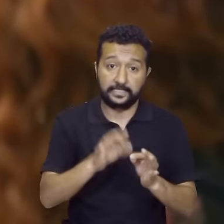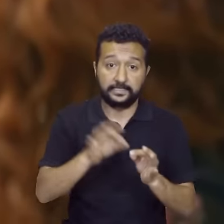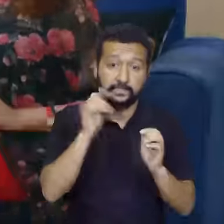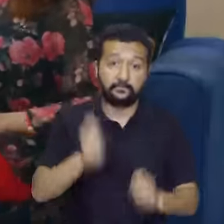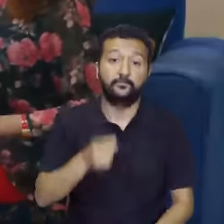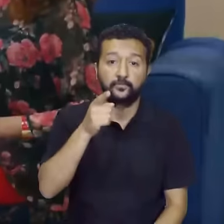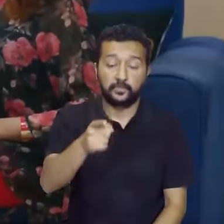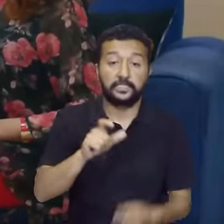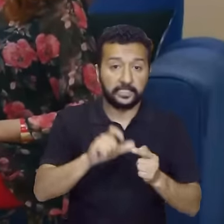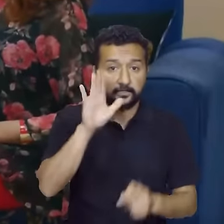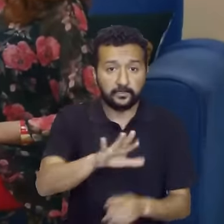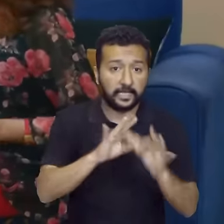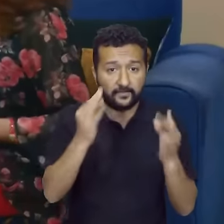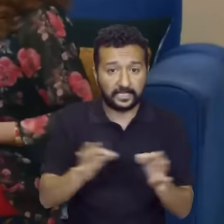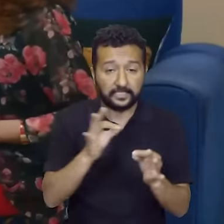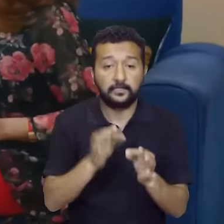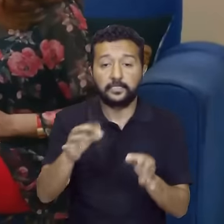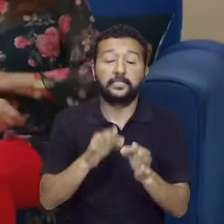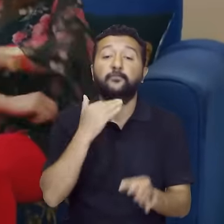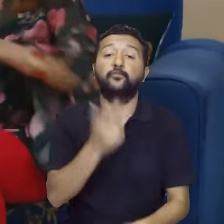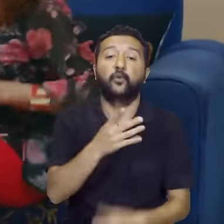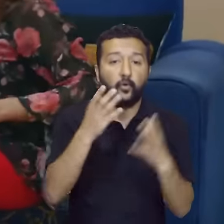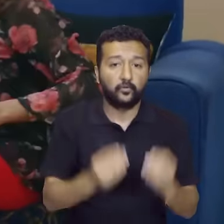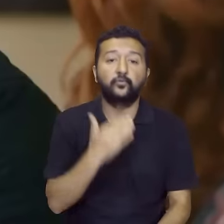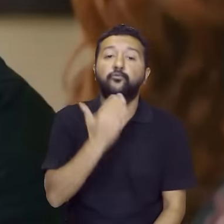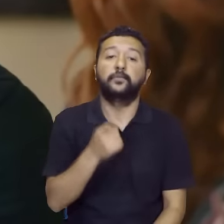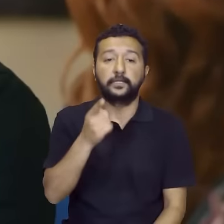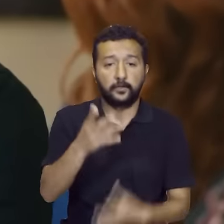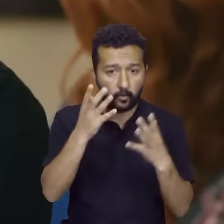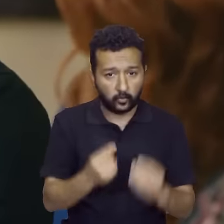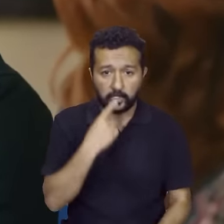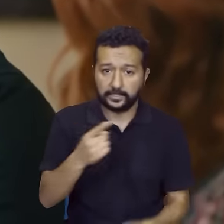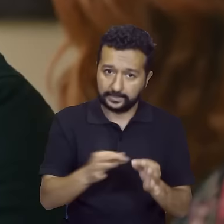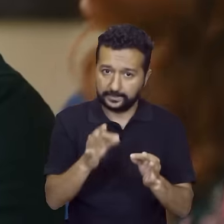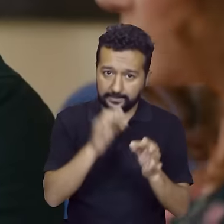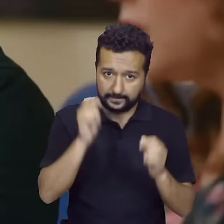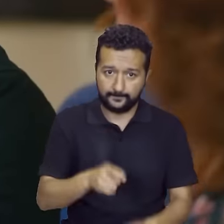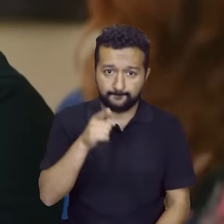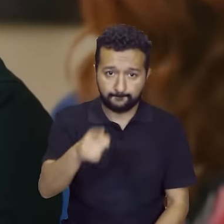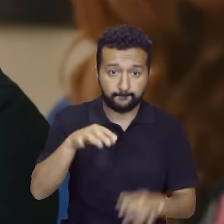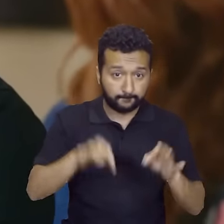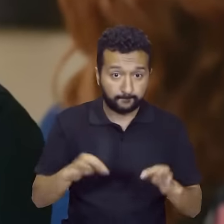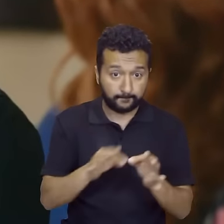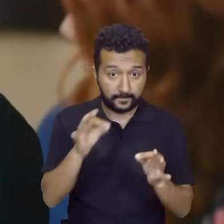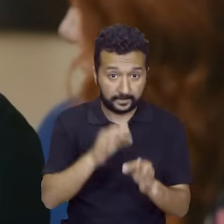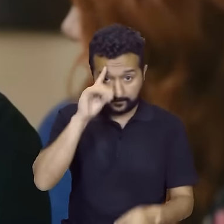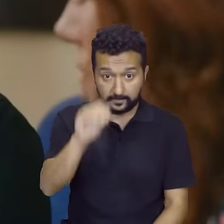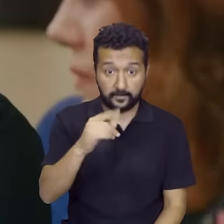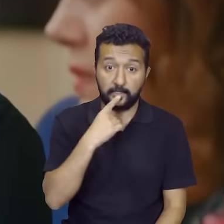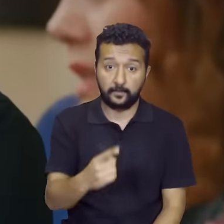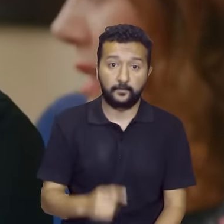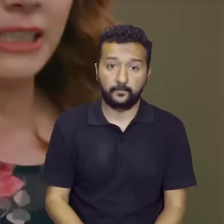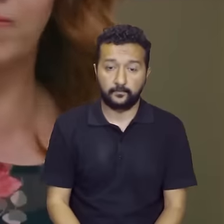dikeceksin, mecbursun. Şener! Ne var, dik. Dikmeyle olmaz. Olur. Olmaz. Ya olur, sen dik ya. Şimdi diktirteceksin bana.